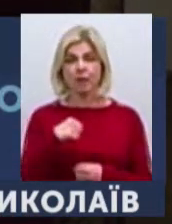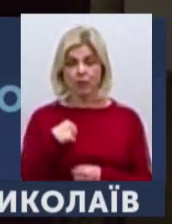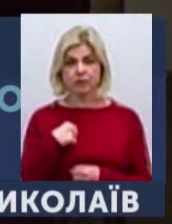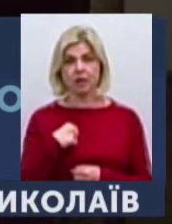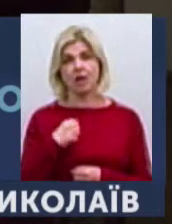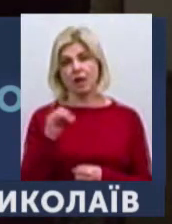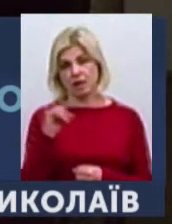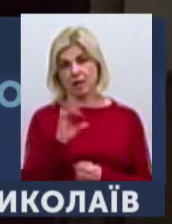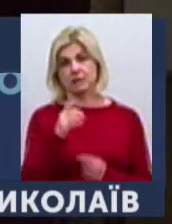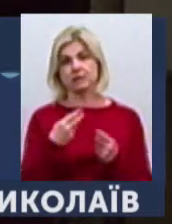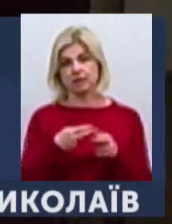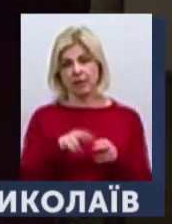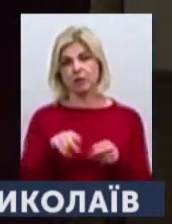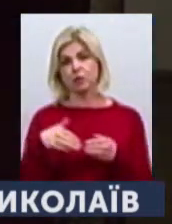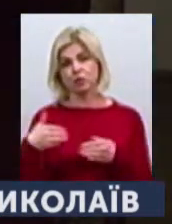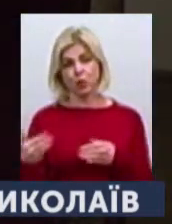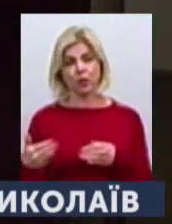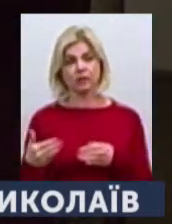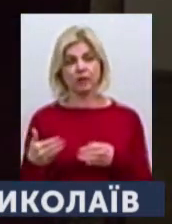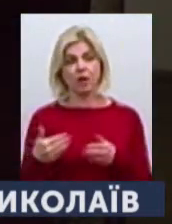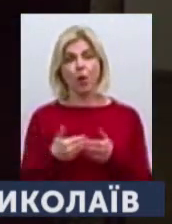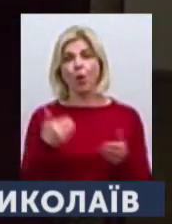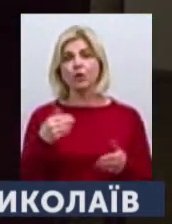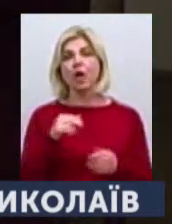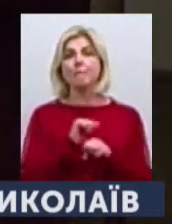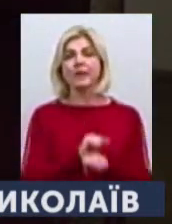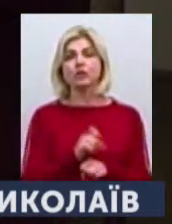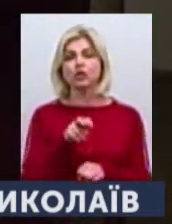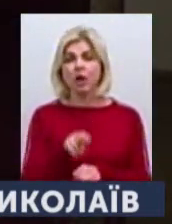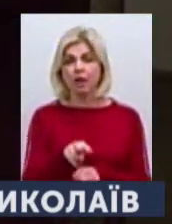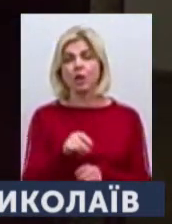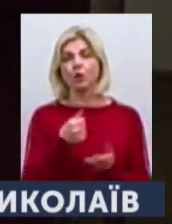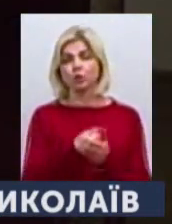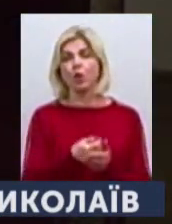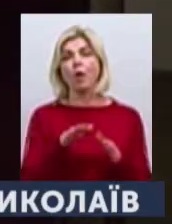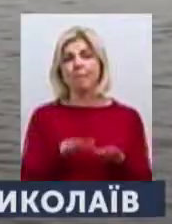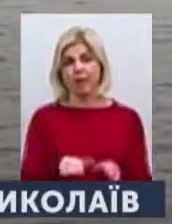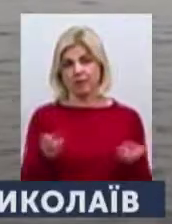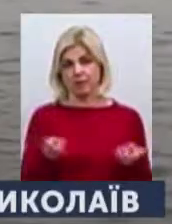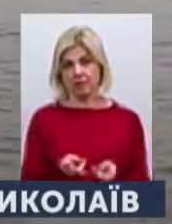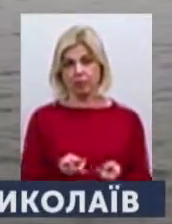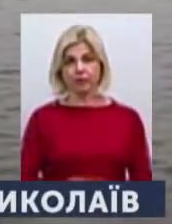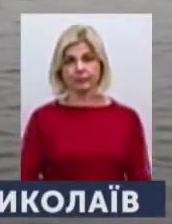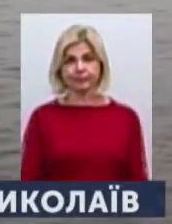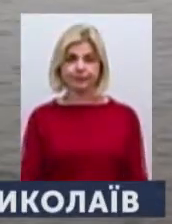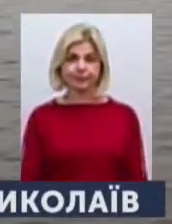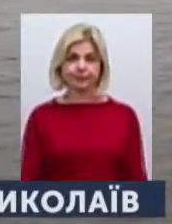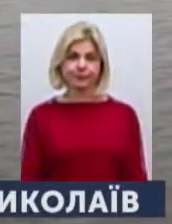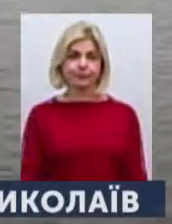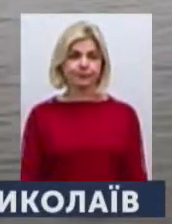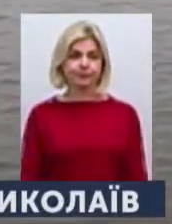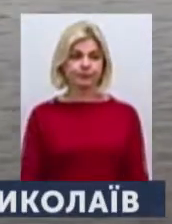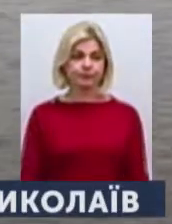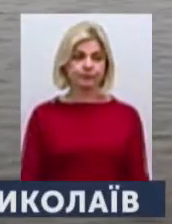з цієї сторони від причалу до місць їх потребування. Катерина Балєєва, Юрій